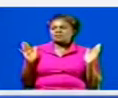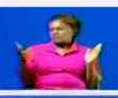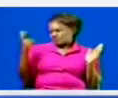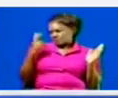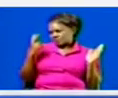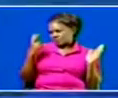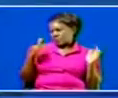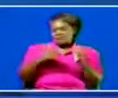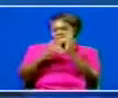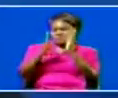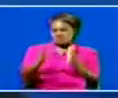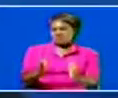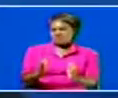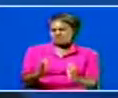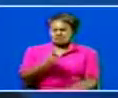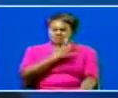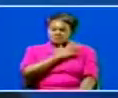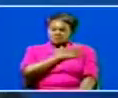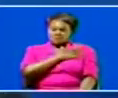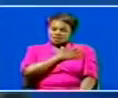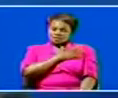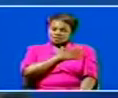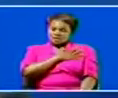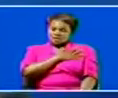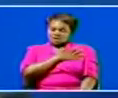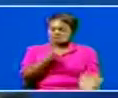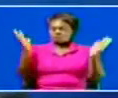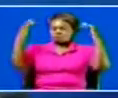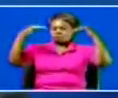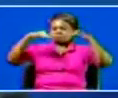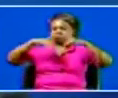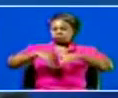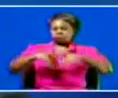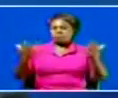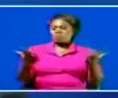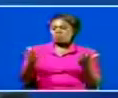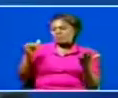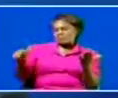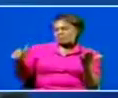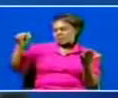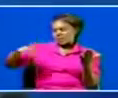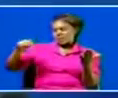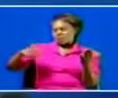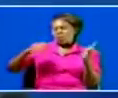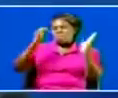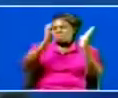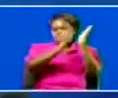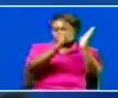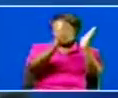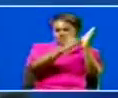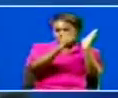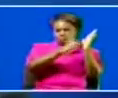Mtazamaji, hao ni wanasiasa wa NASA ambao walikuwa wanakutana ama walikufanya mkutano wao mapema leo katika kaunti